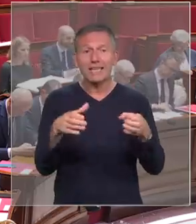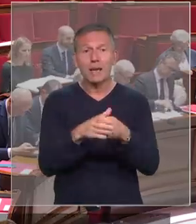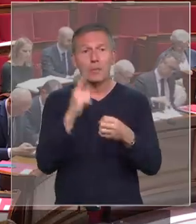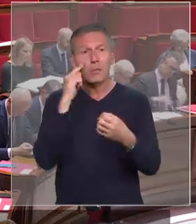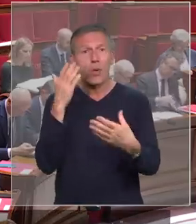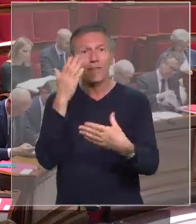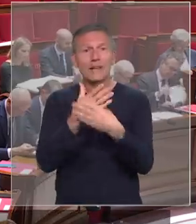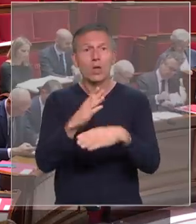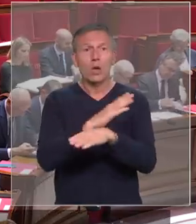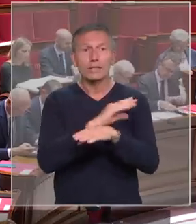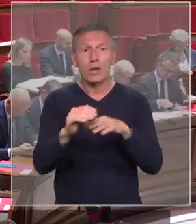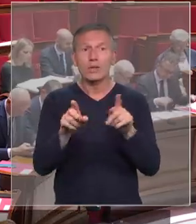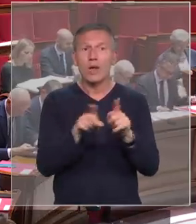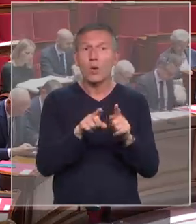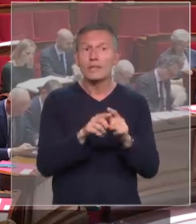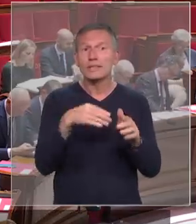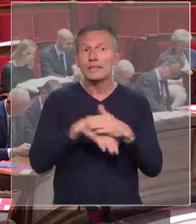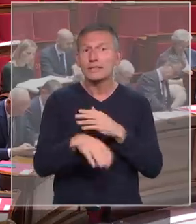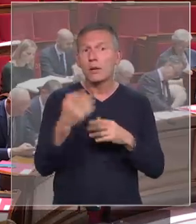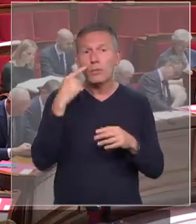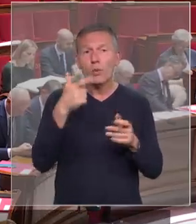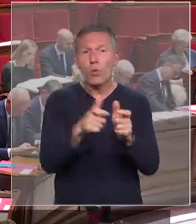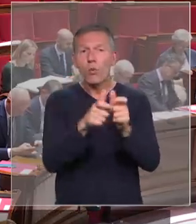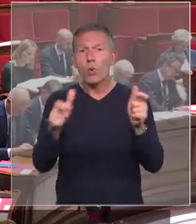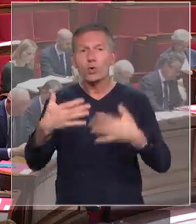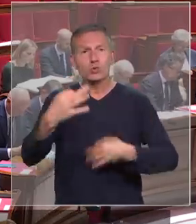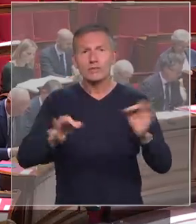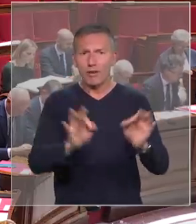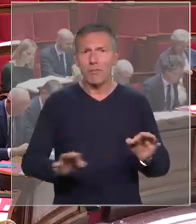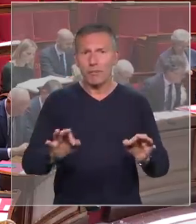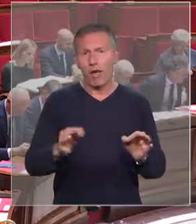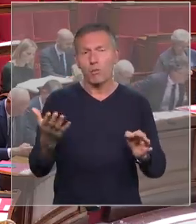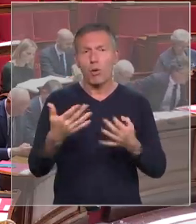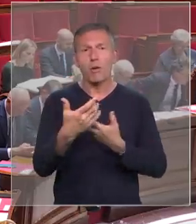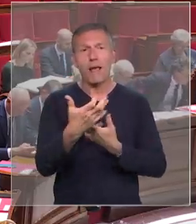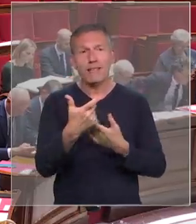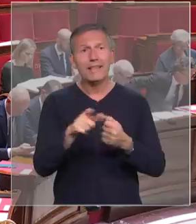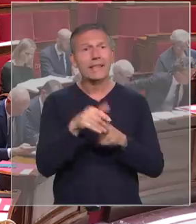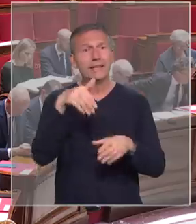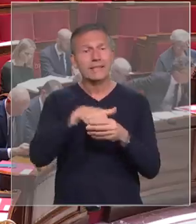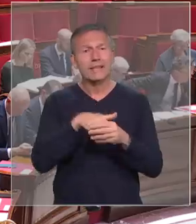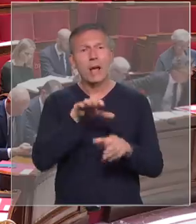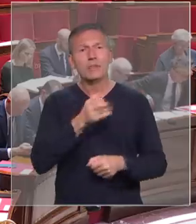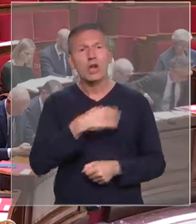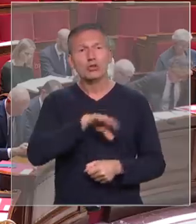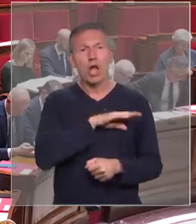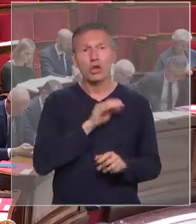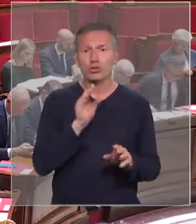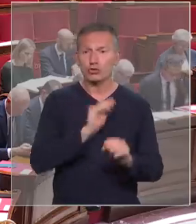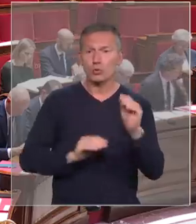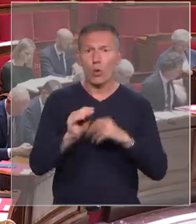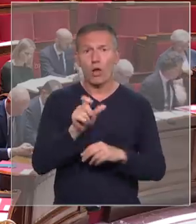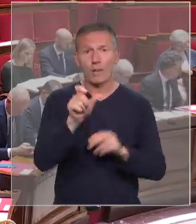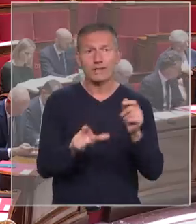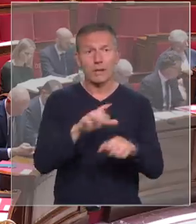sécurité, ni de prêches pour les extractions judiciaires. En Martinique, et s'agissant de la prise en charge médicale des détenus, il n'y a